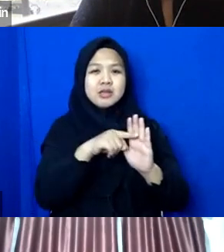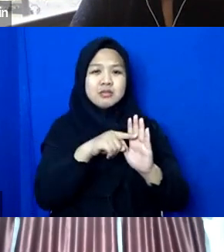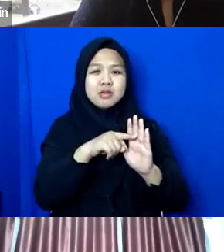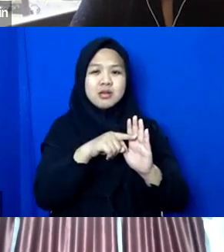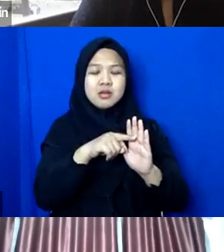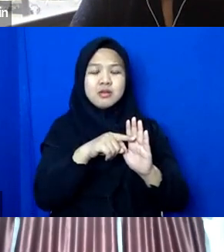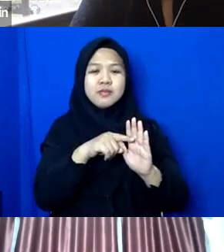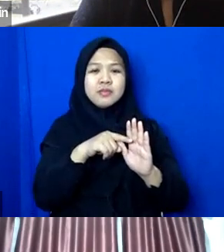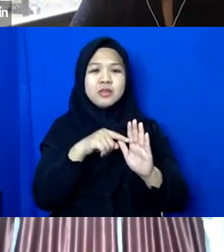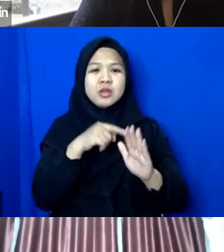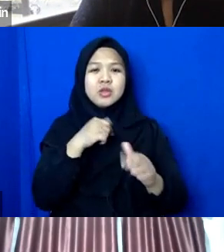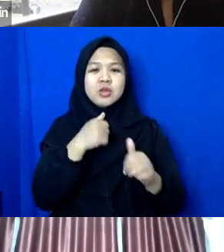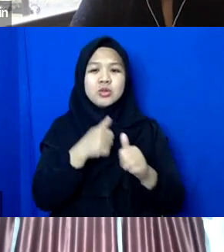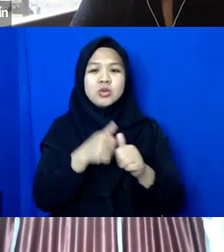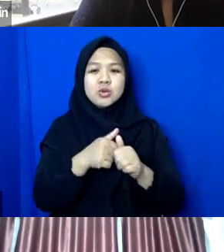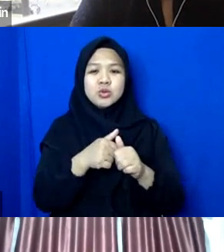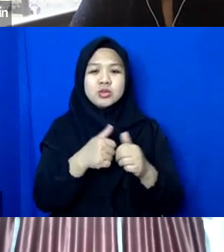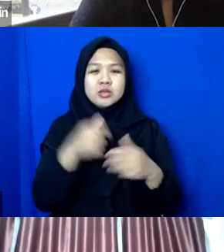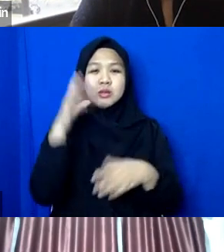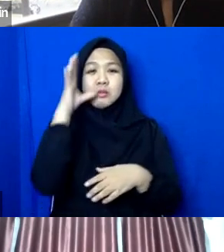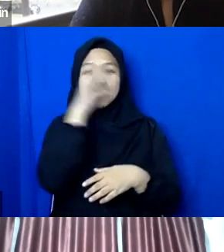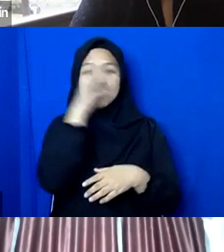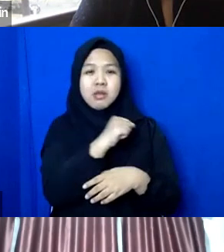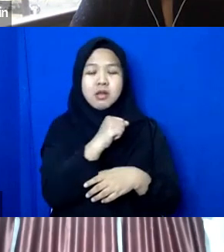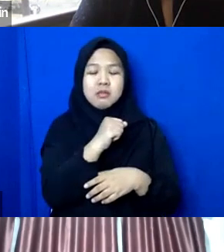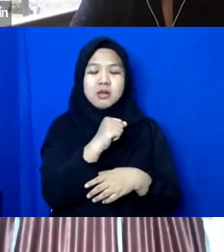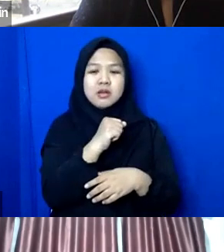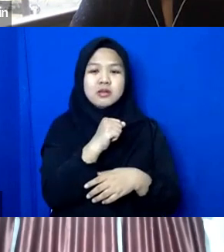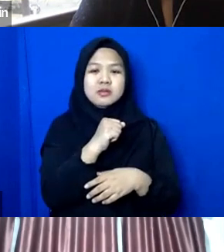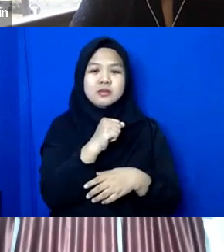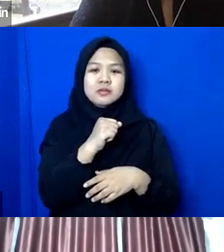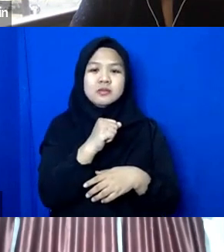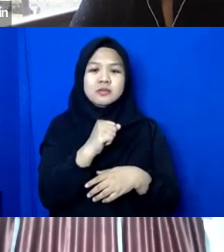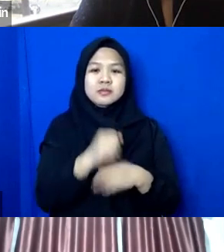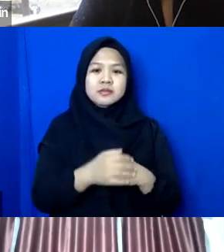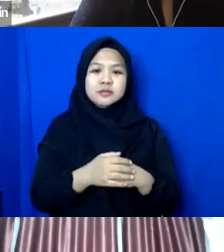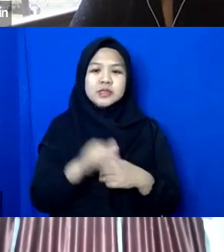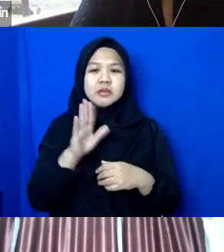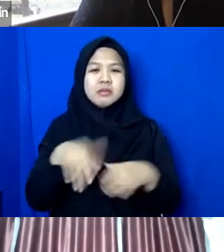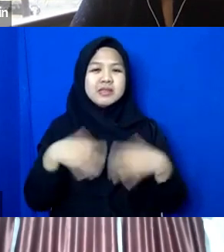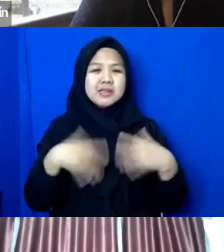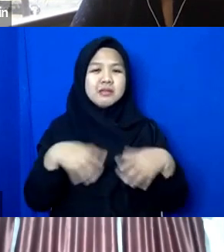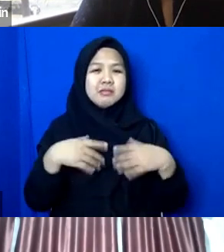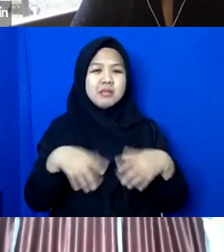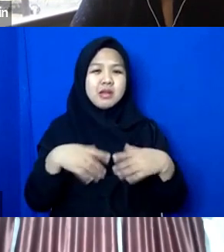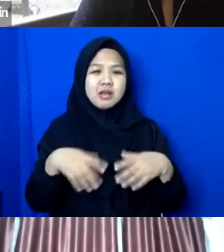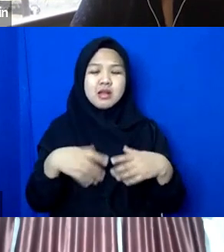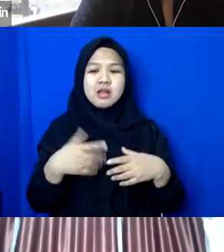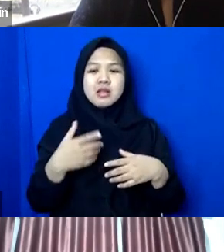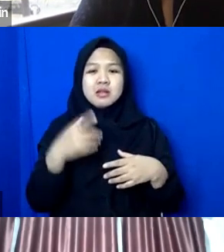terus juga apa pemahaman yang memang masih lemah jadi